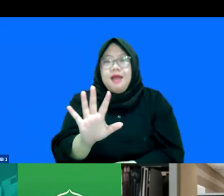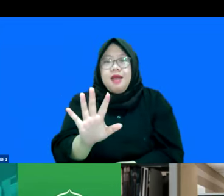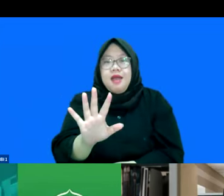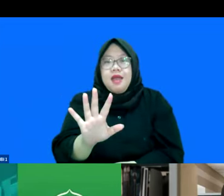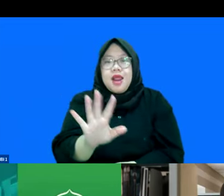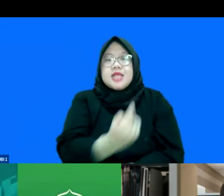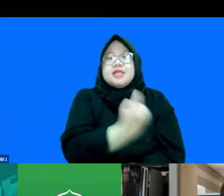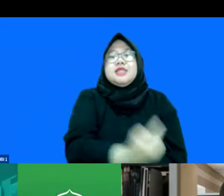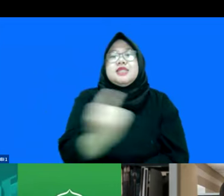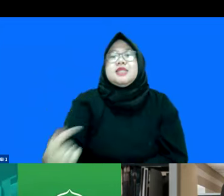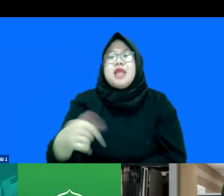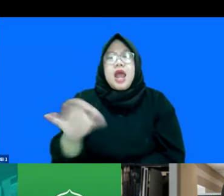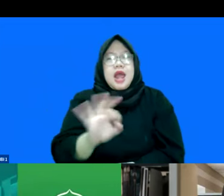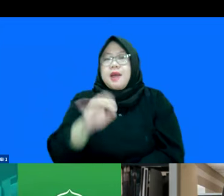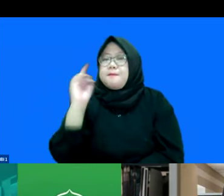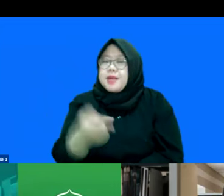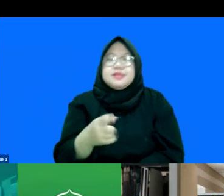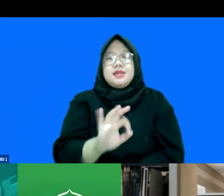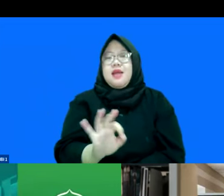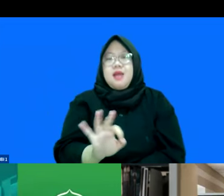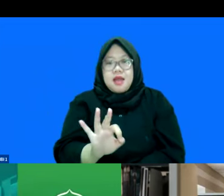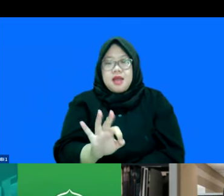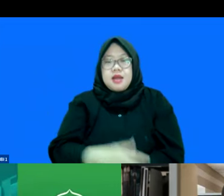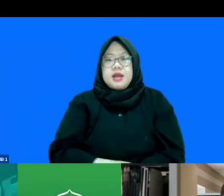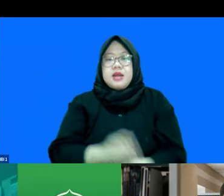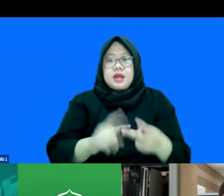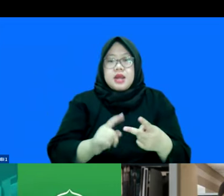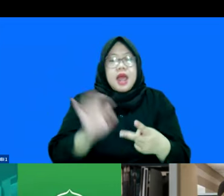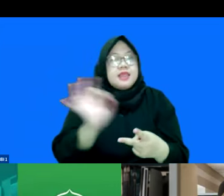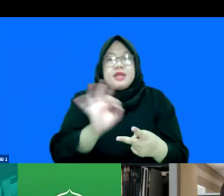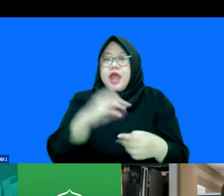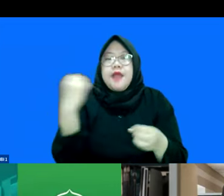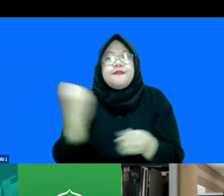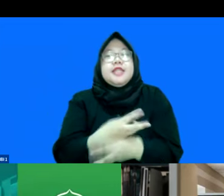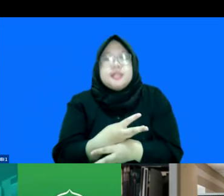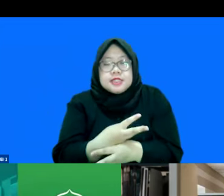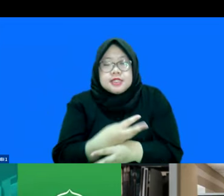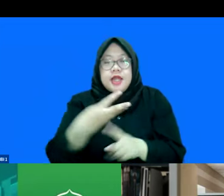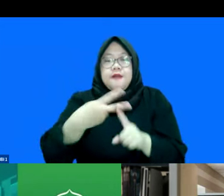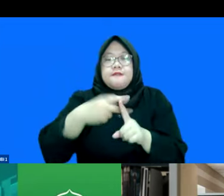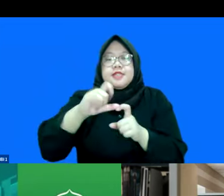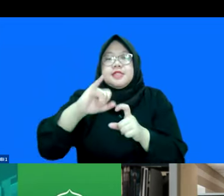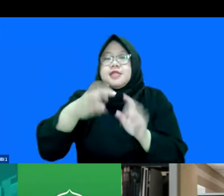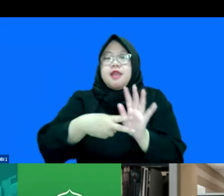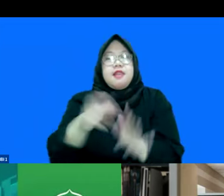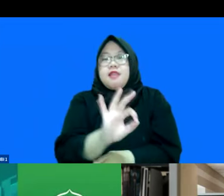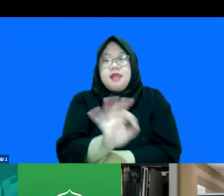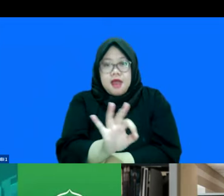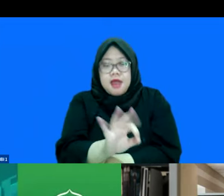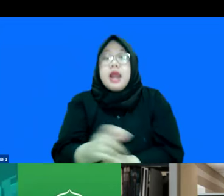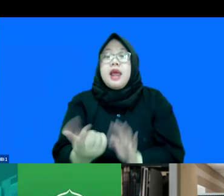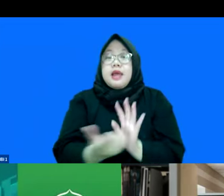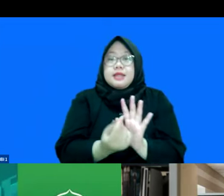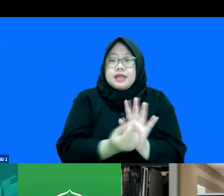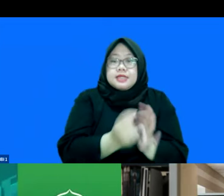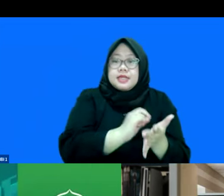menimbulkan ketidakpastian. Yang lain lagi adalah inefisiensi. Tadi salah satu catatan penting